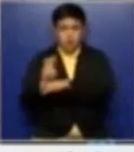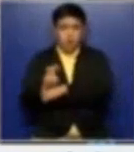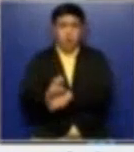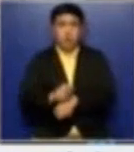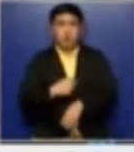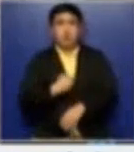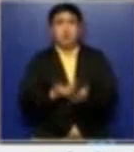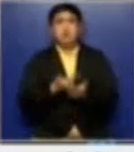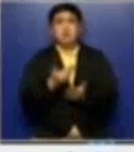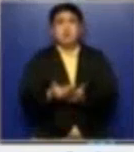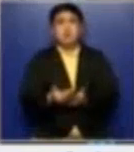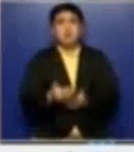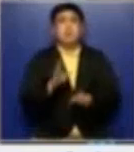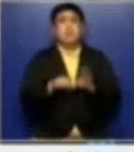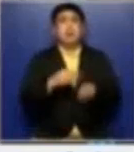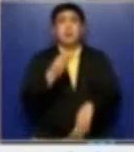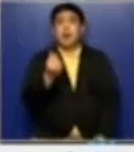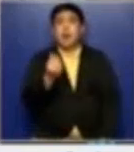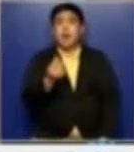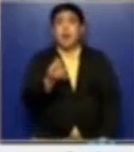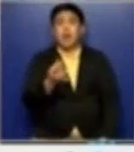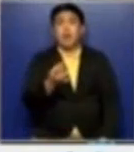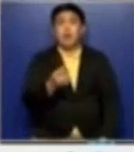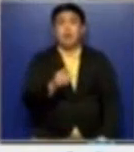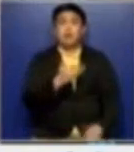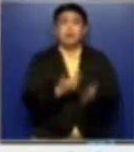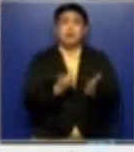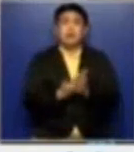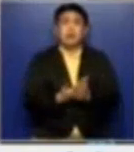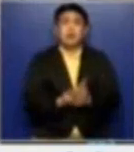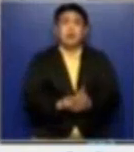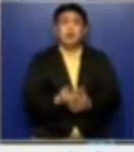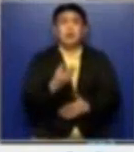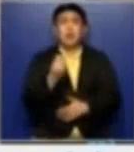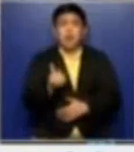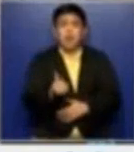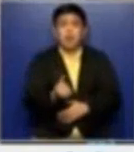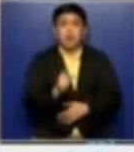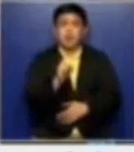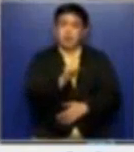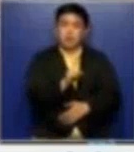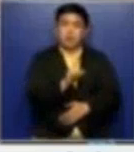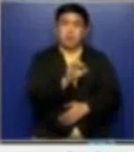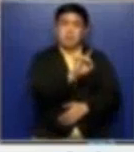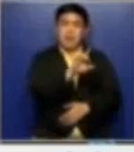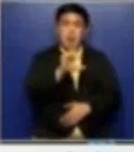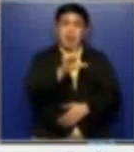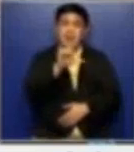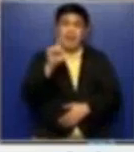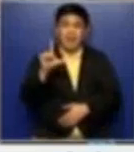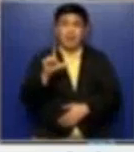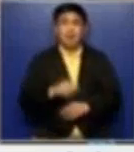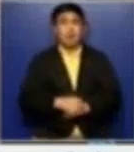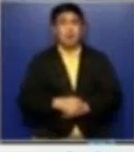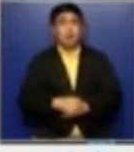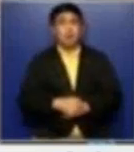ล้วก็กรมตำรวจไปประมาณการอะไรมาน่ะลำหนึ่งเท่าไหร่ครับ800กว่าล้านน่ะ